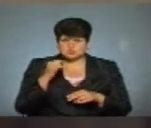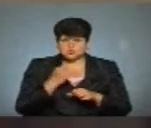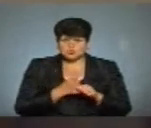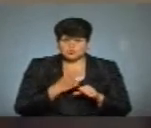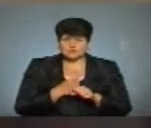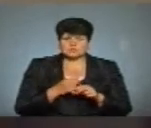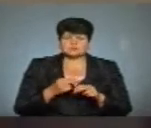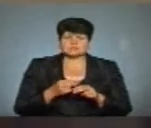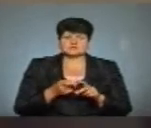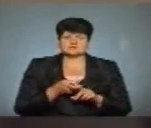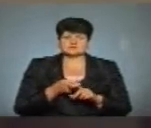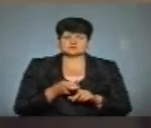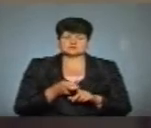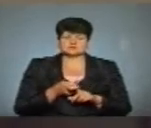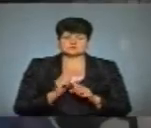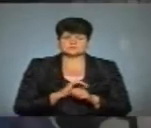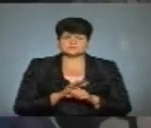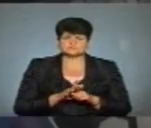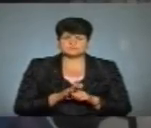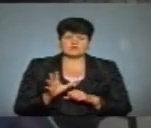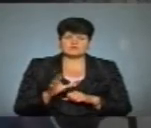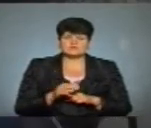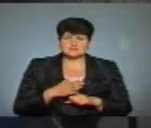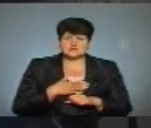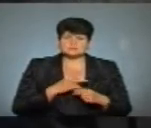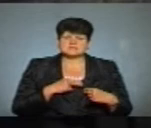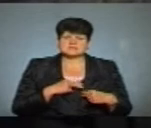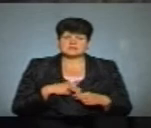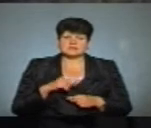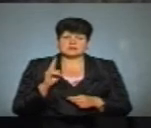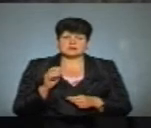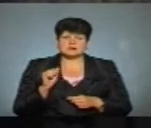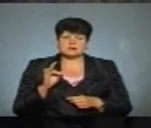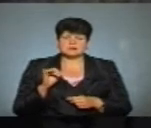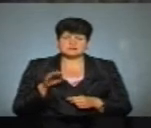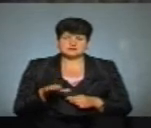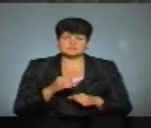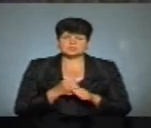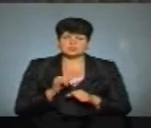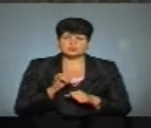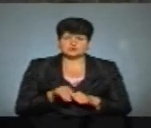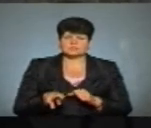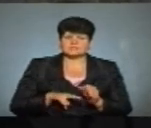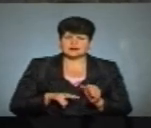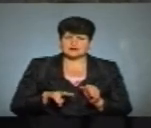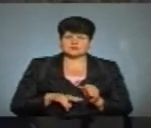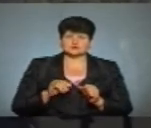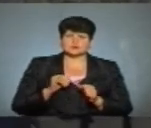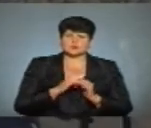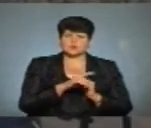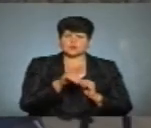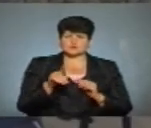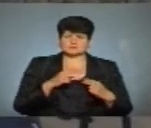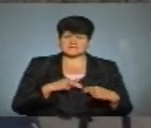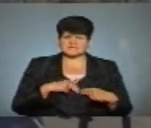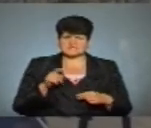епідемію коронавірусу. Всі наші працівники Карітасу задіяні в ньому, і директори, і кожен